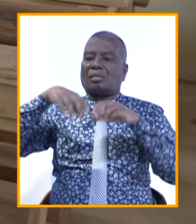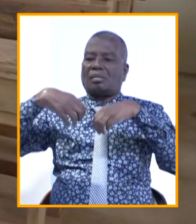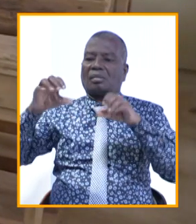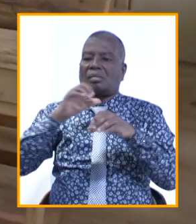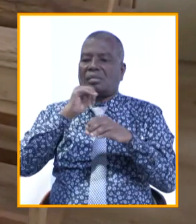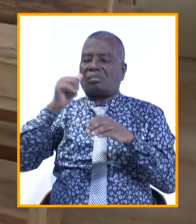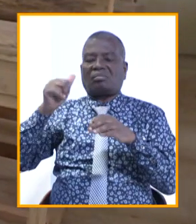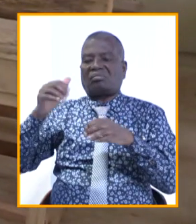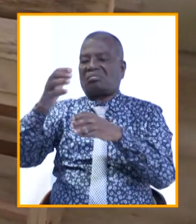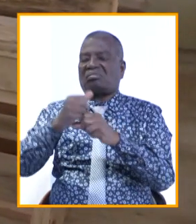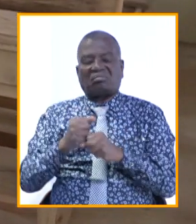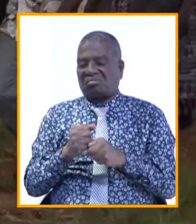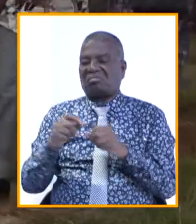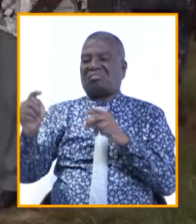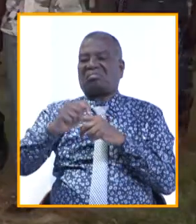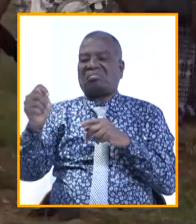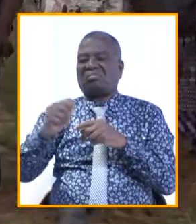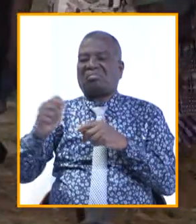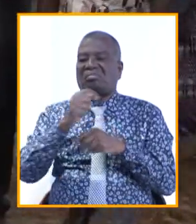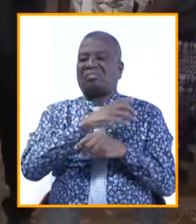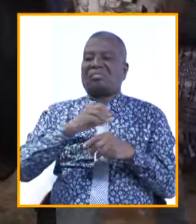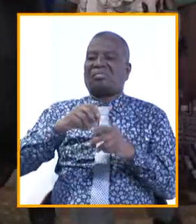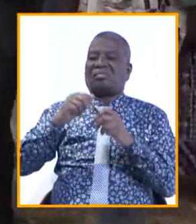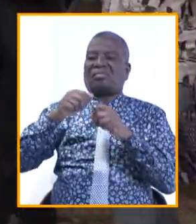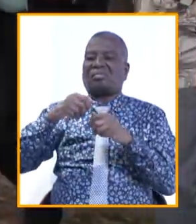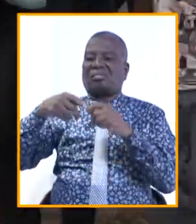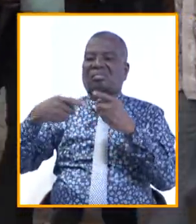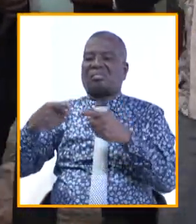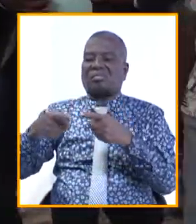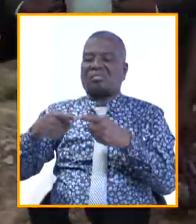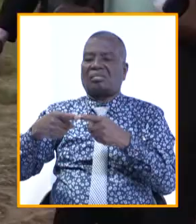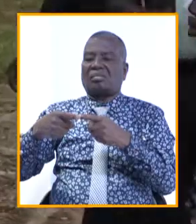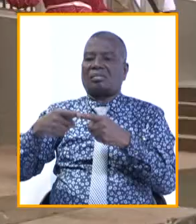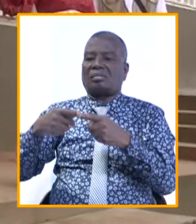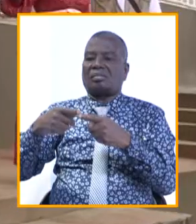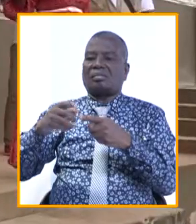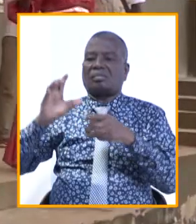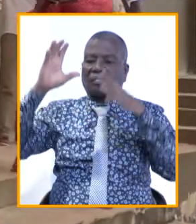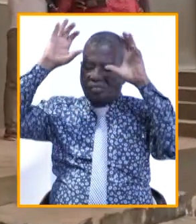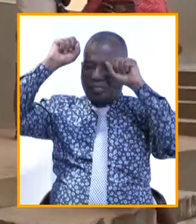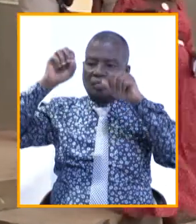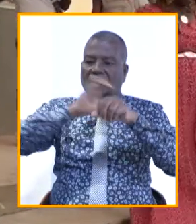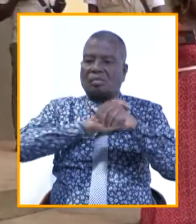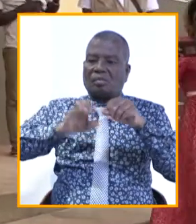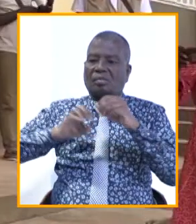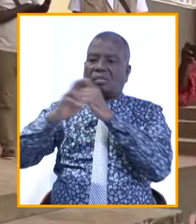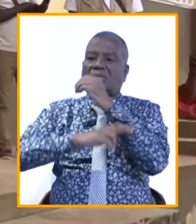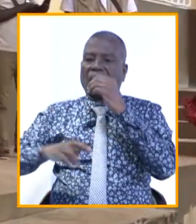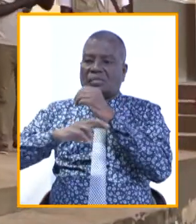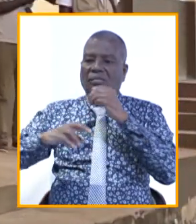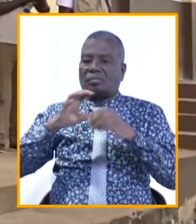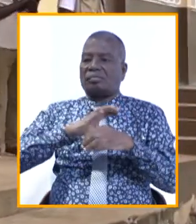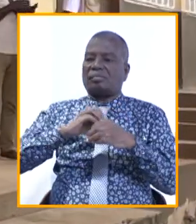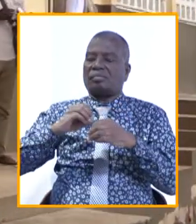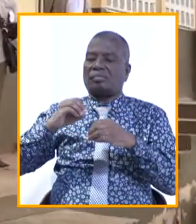de toilettes depuis sa livraison. De passage dans cette localité, Pierre Demba, le président du conseil régional de la